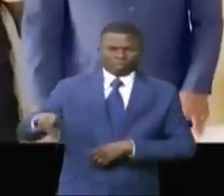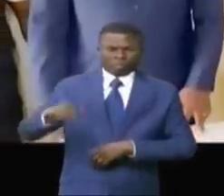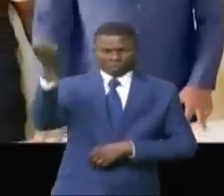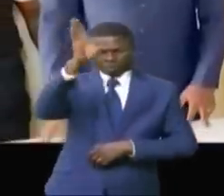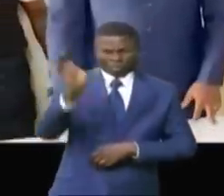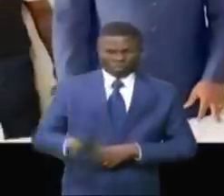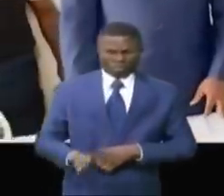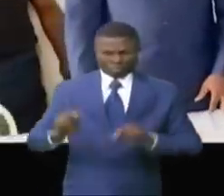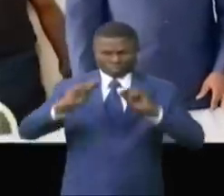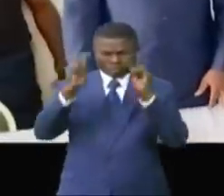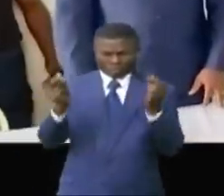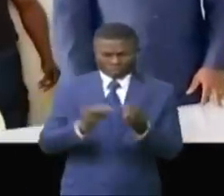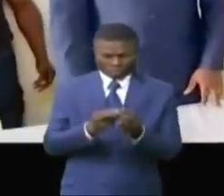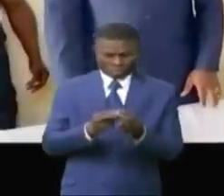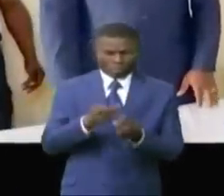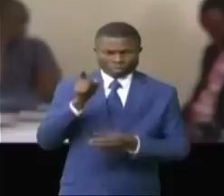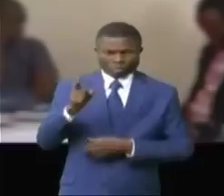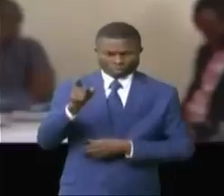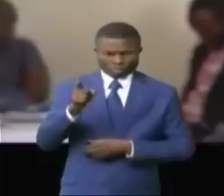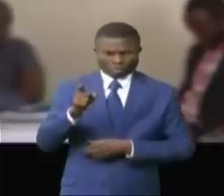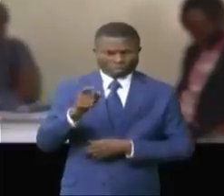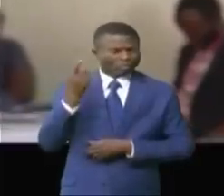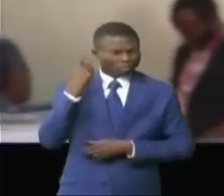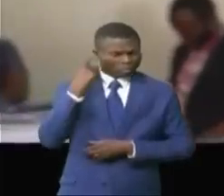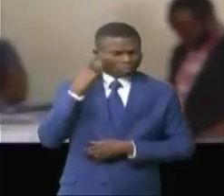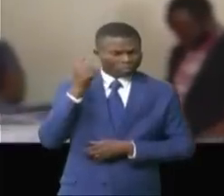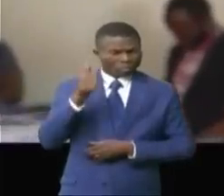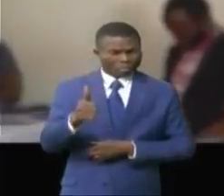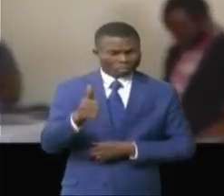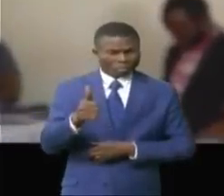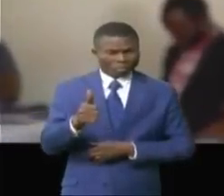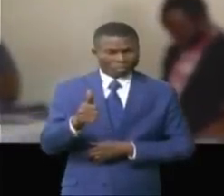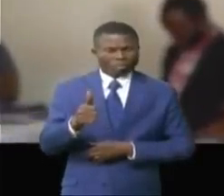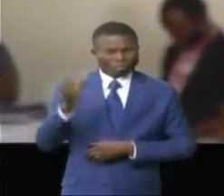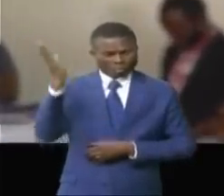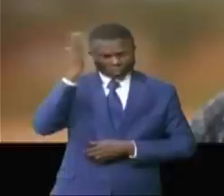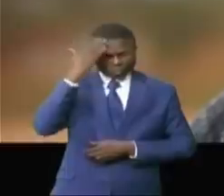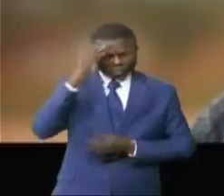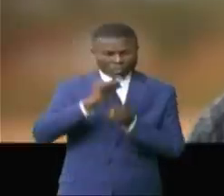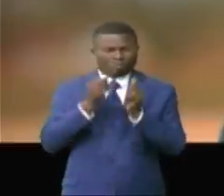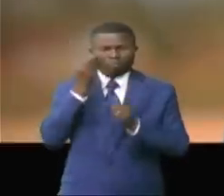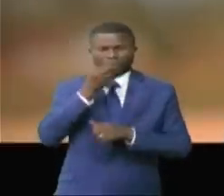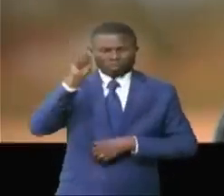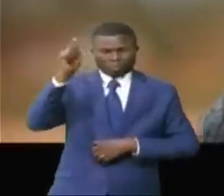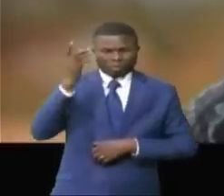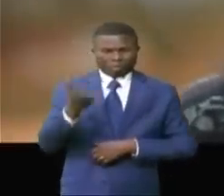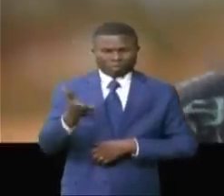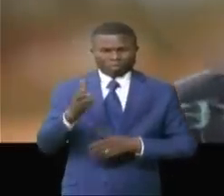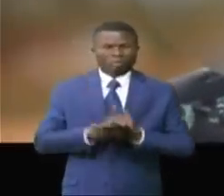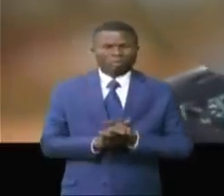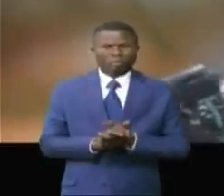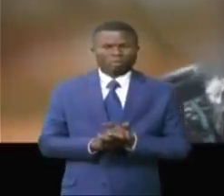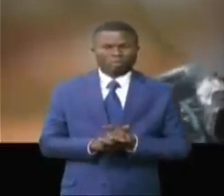La délégation du Fonarev a prêté une oreille attentive pour mieux saisir le témoignage.